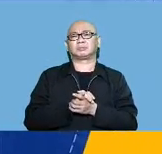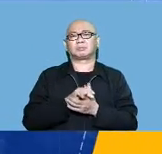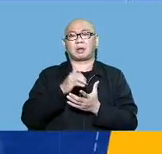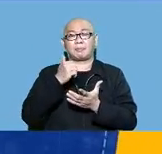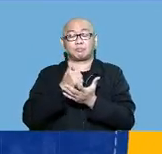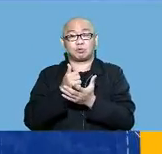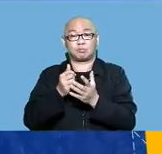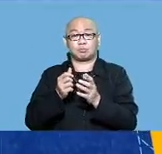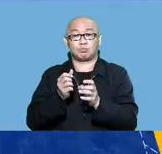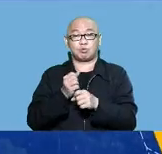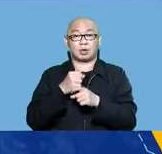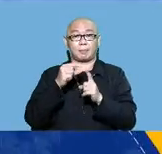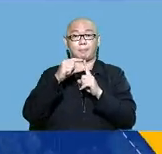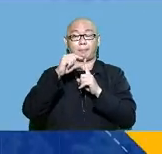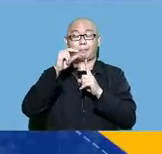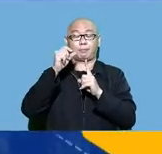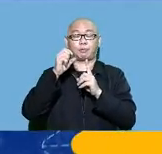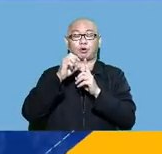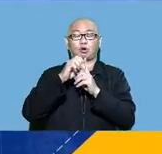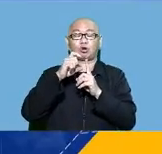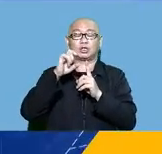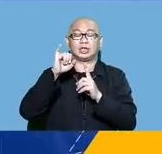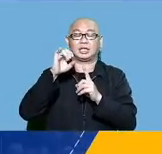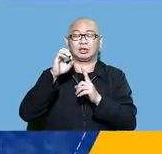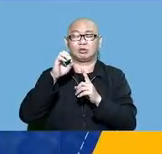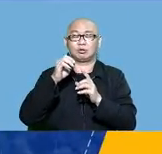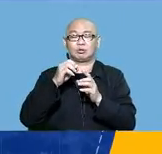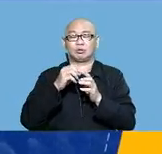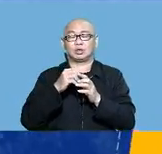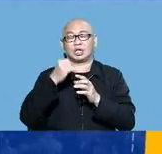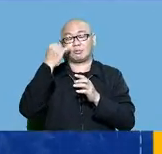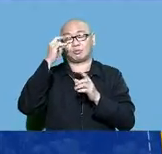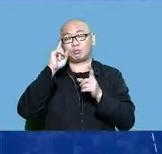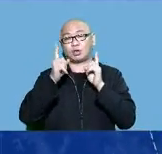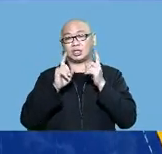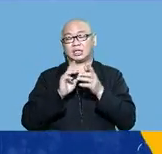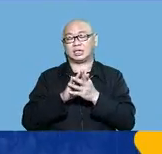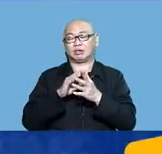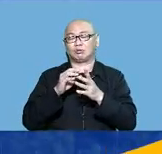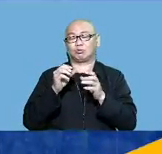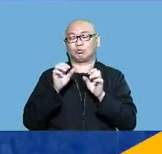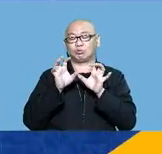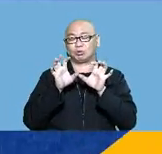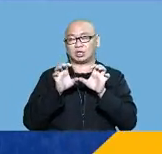mampu membuat prodi ilmu politik UNES akan berkembang dengan pesat.